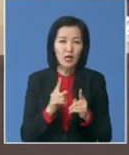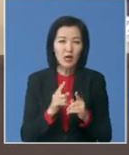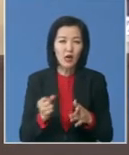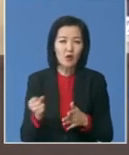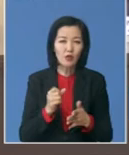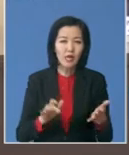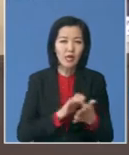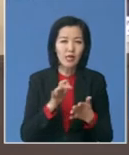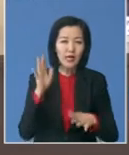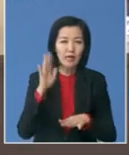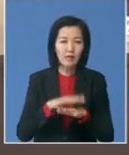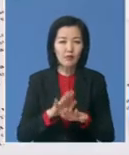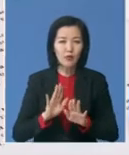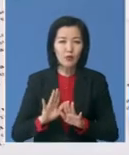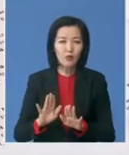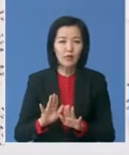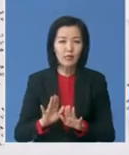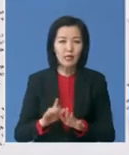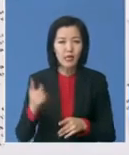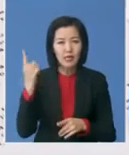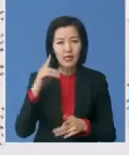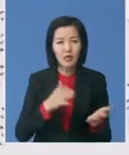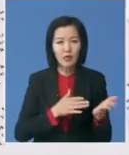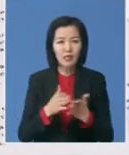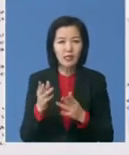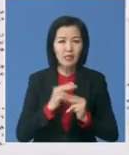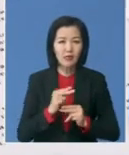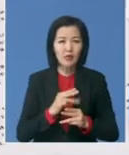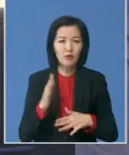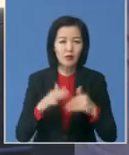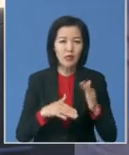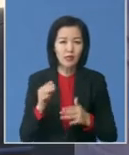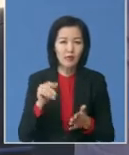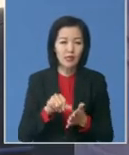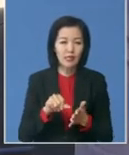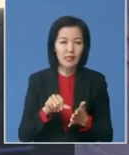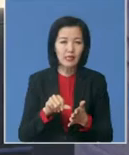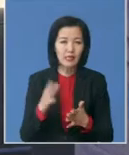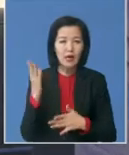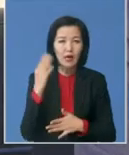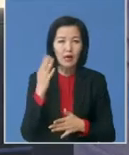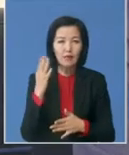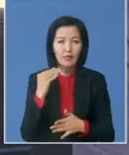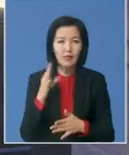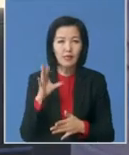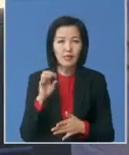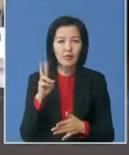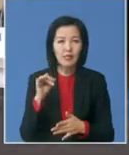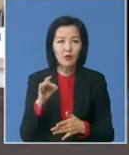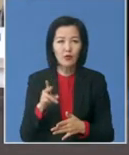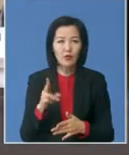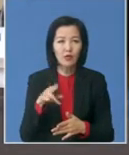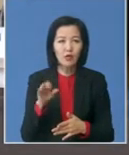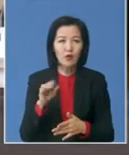топ. Жиынға аудан, қала әкімдерінің орынбасарлары, идеология саласында еңбек етіп жүрген азаматтар қатысты. Алматыдан Есенгүл